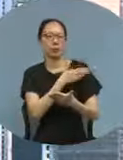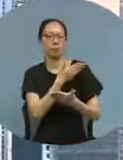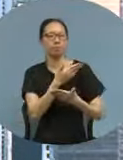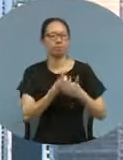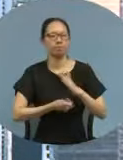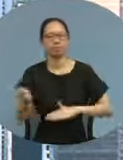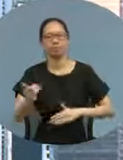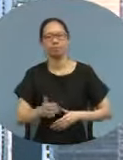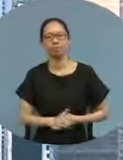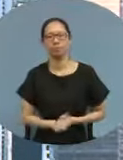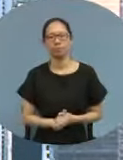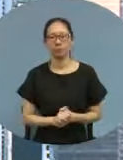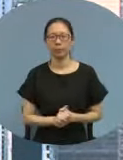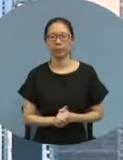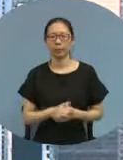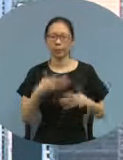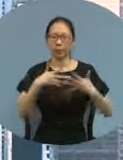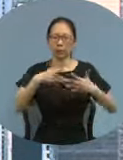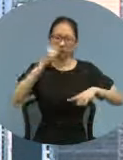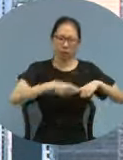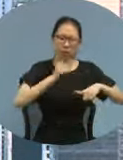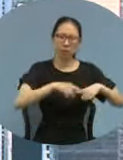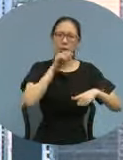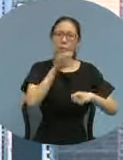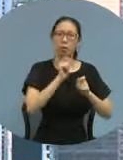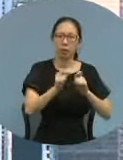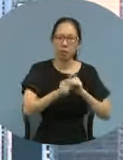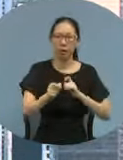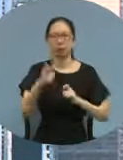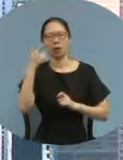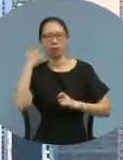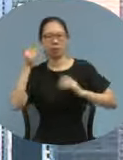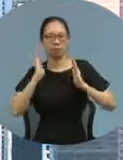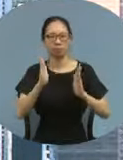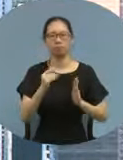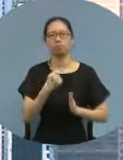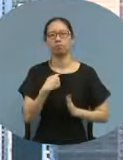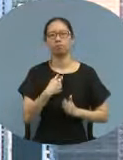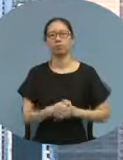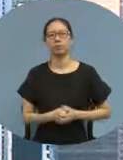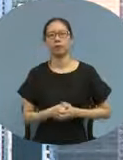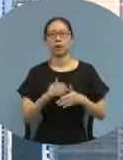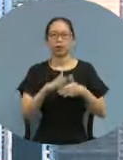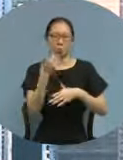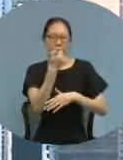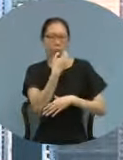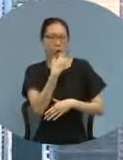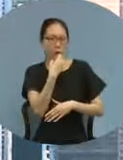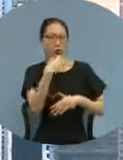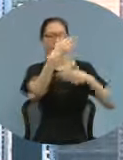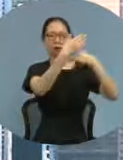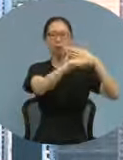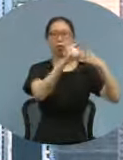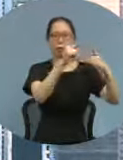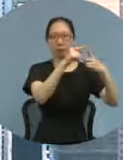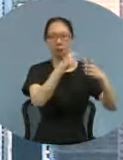任。我為什麼要講事件的本質呢？就因為是要以正視聽，因為有一些本地或者